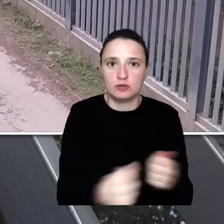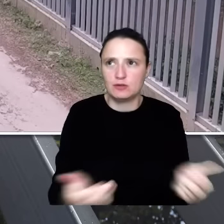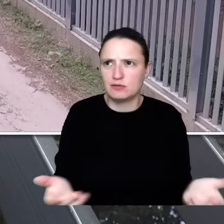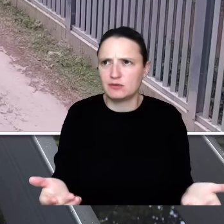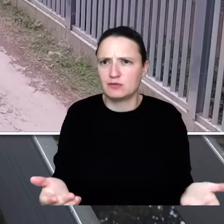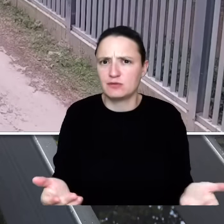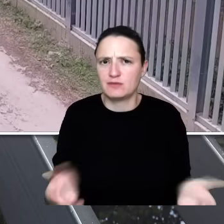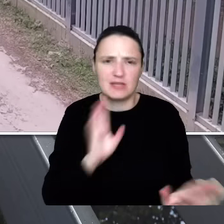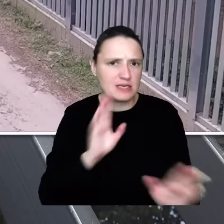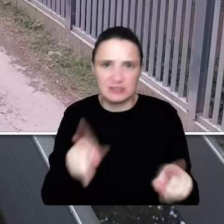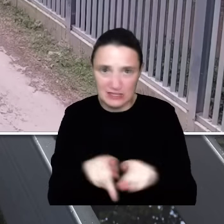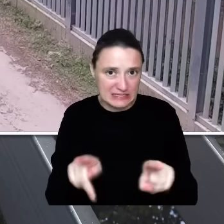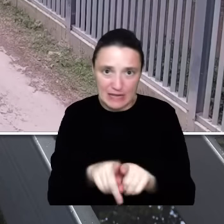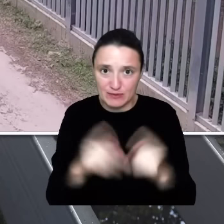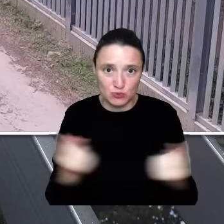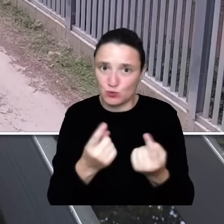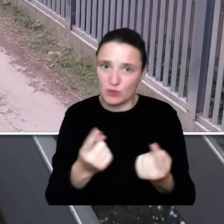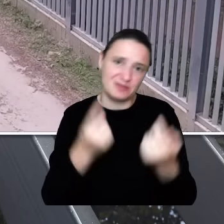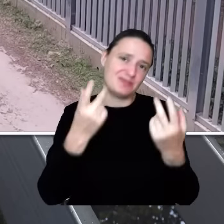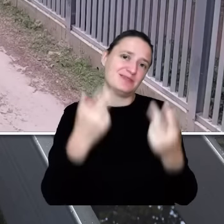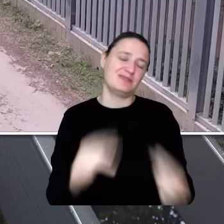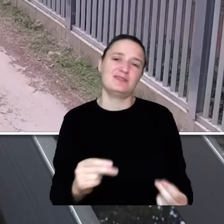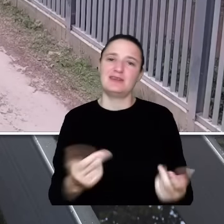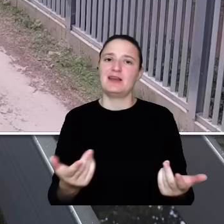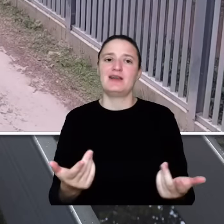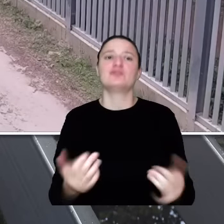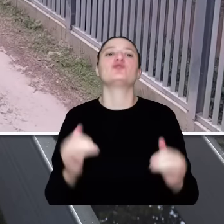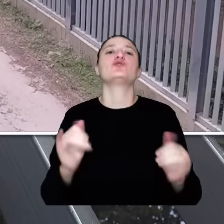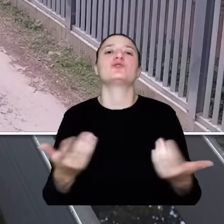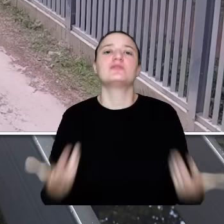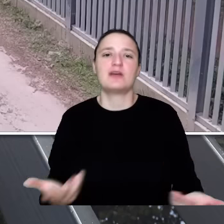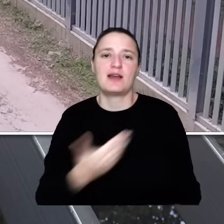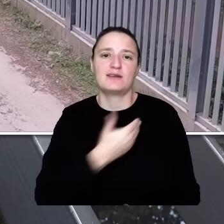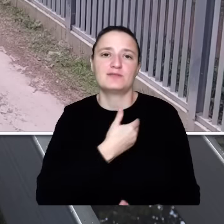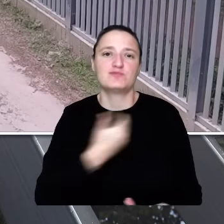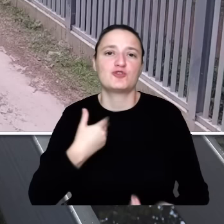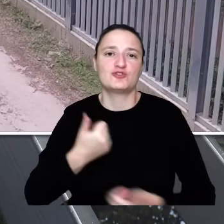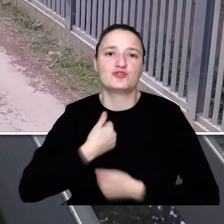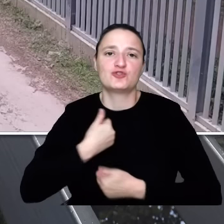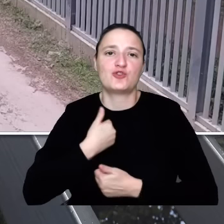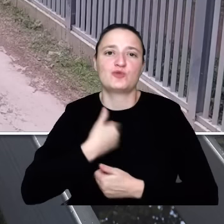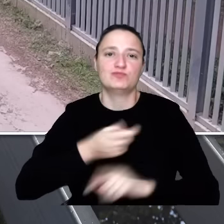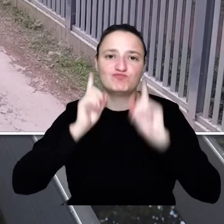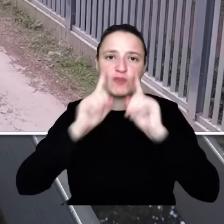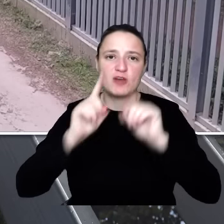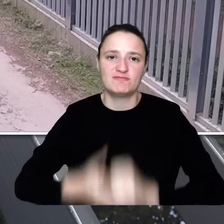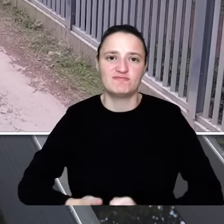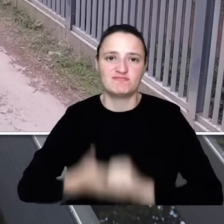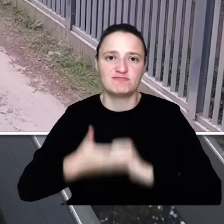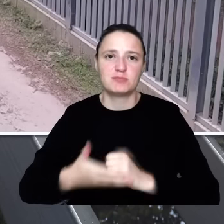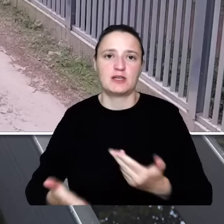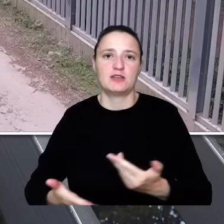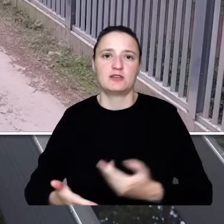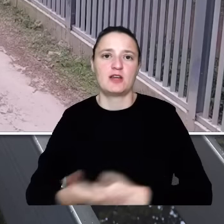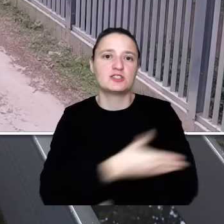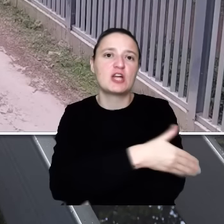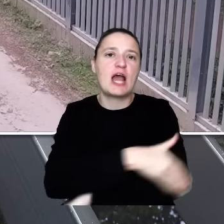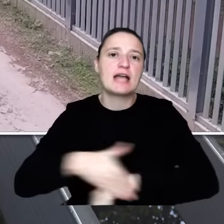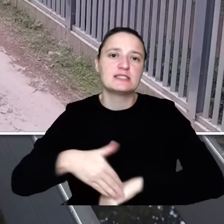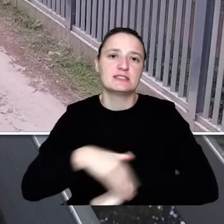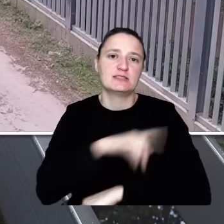ma mowy o możliwości stworzenia frontu poparcia dla żołnierzy czy służby granicznej, która broni,